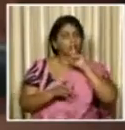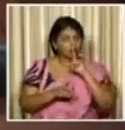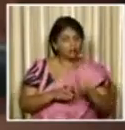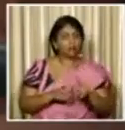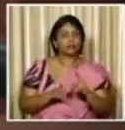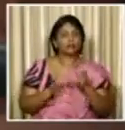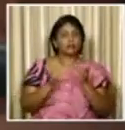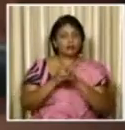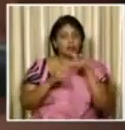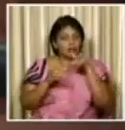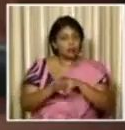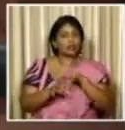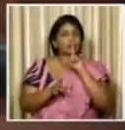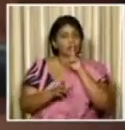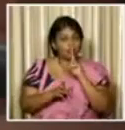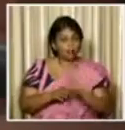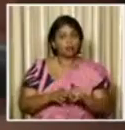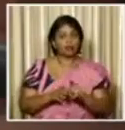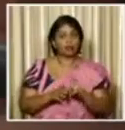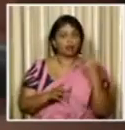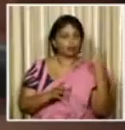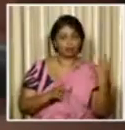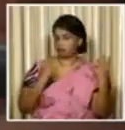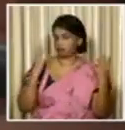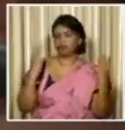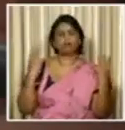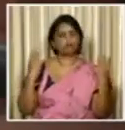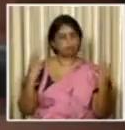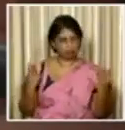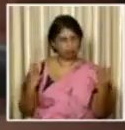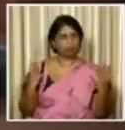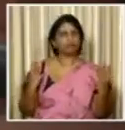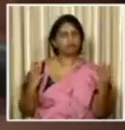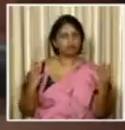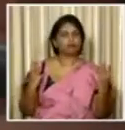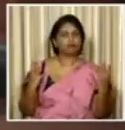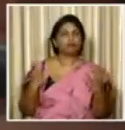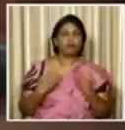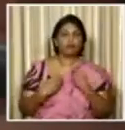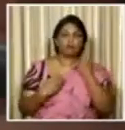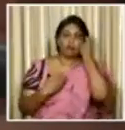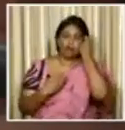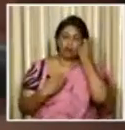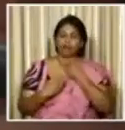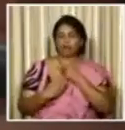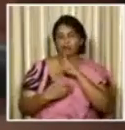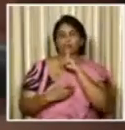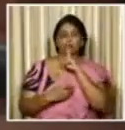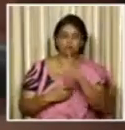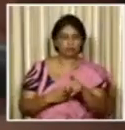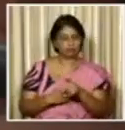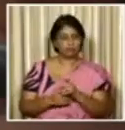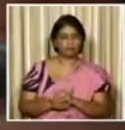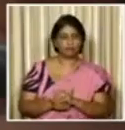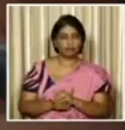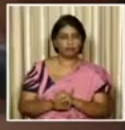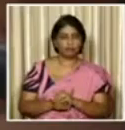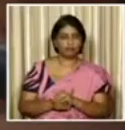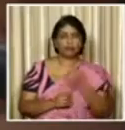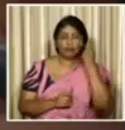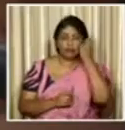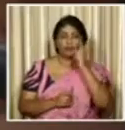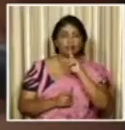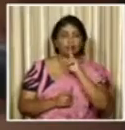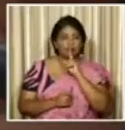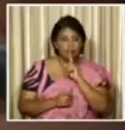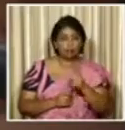සභාව ඇතුළත කියලා කියන්න ඕන ඒ නිසා හතරට හතර පත් වී ඇත ඒ නිසා මම මගේ තීරක ඡන්දේ පාවිච්චි කරනවා ඇත තීරක ඡන්දේ